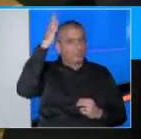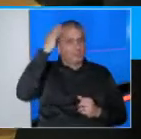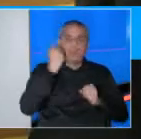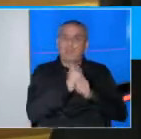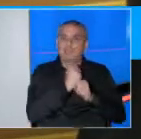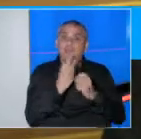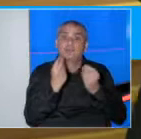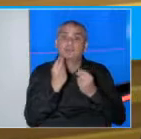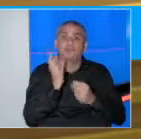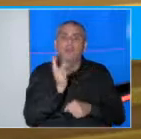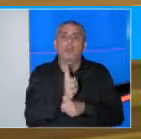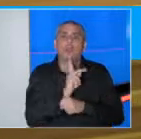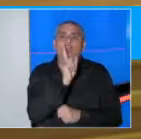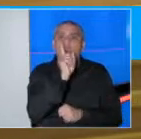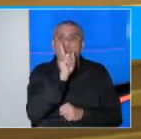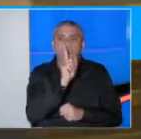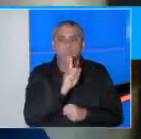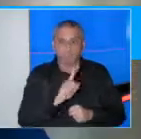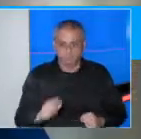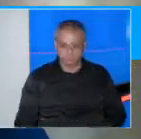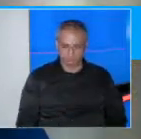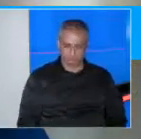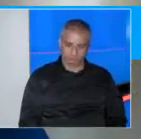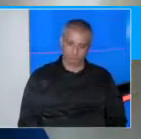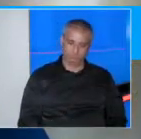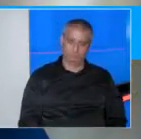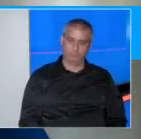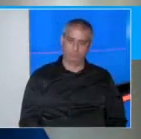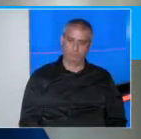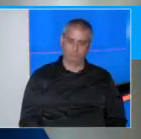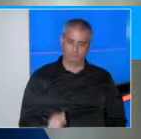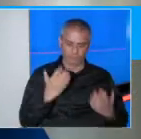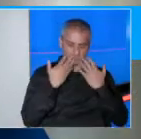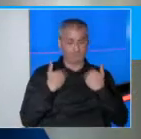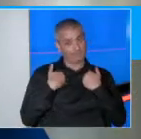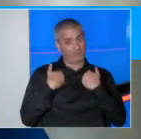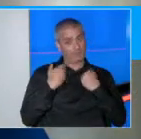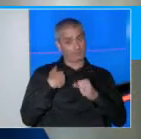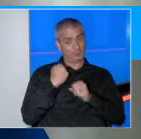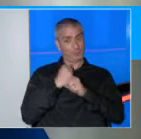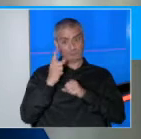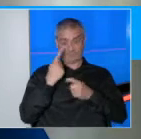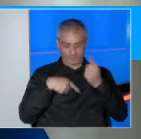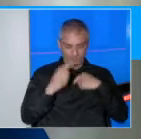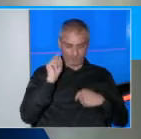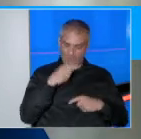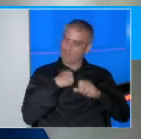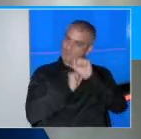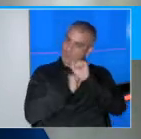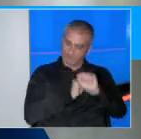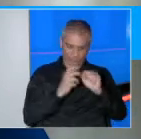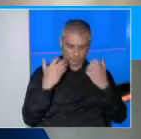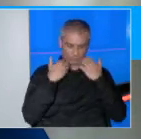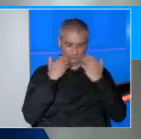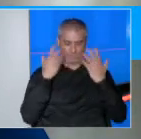עשה מעשה של נוכלות, של גזלת דעת ציבור. סיפר לנו א', ובמקום לבוא לתת יד, הוא מספר